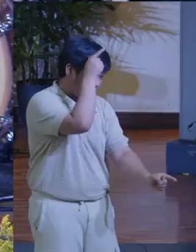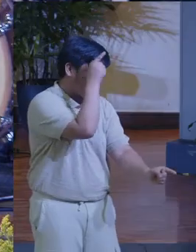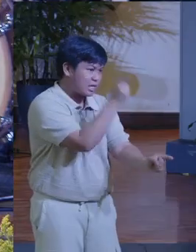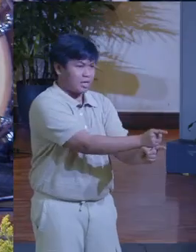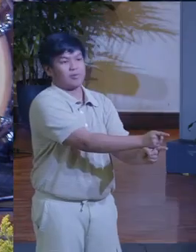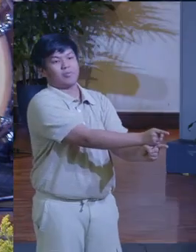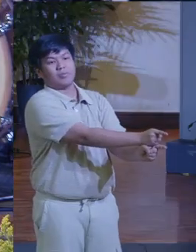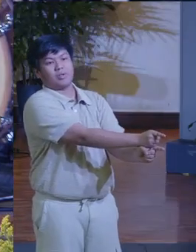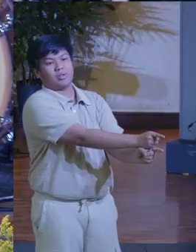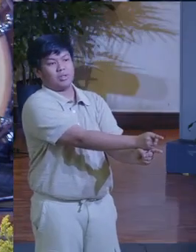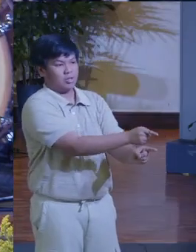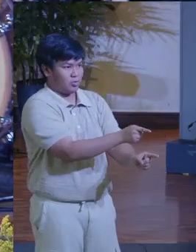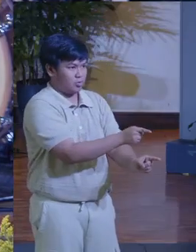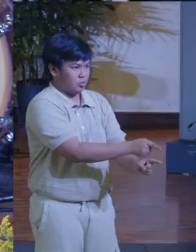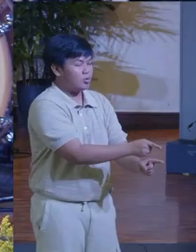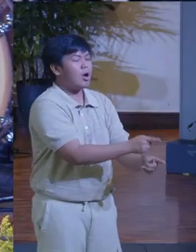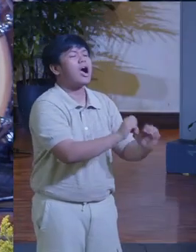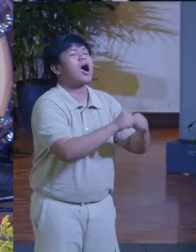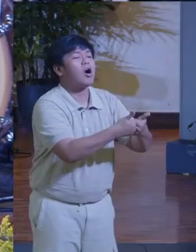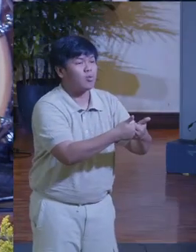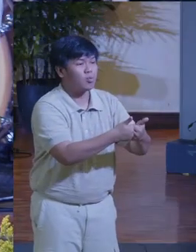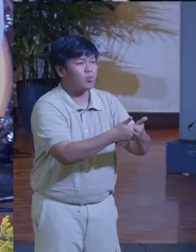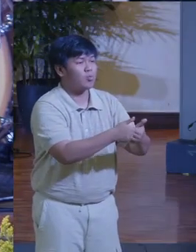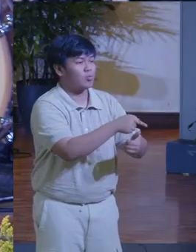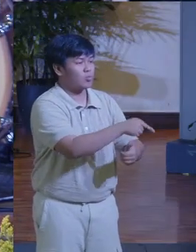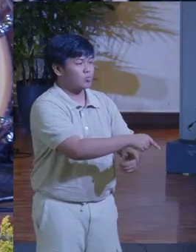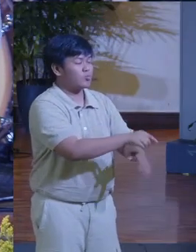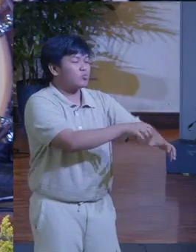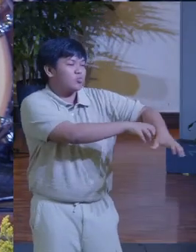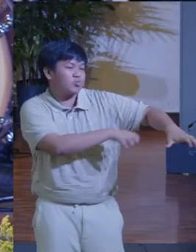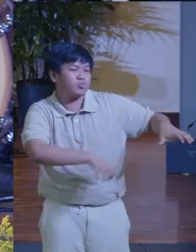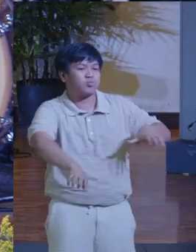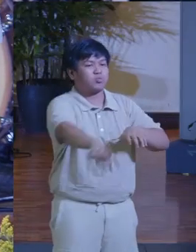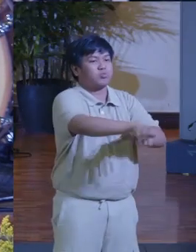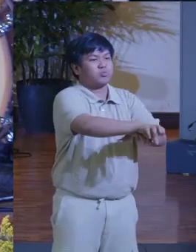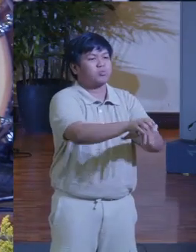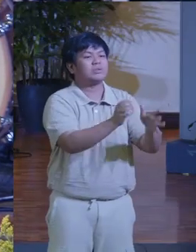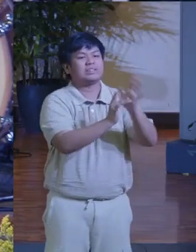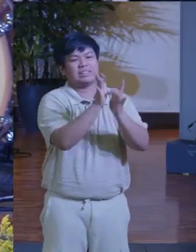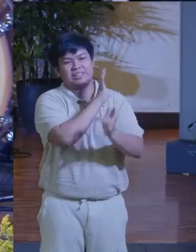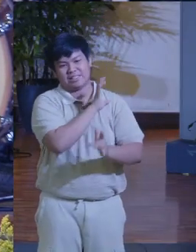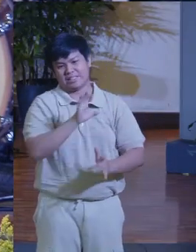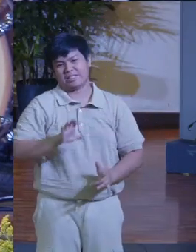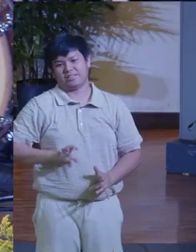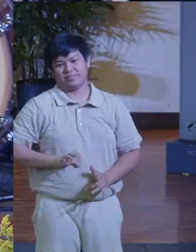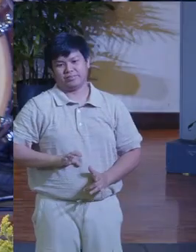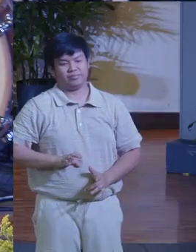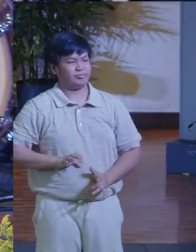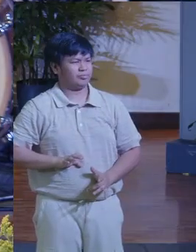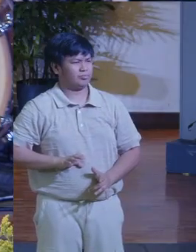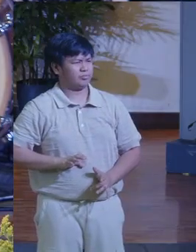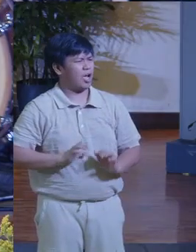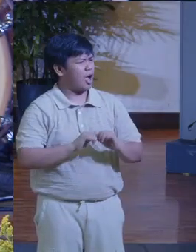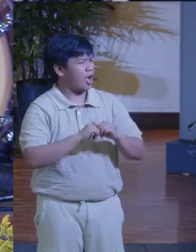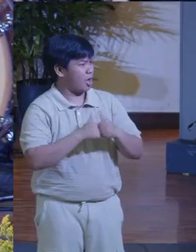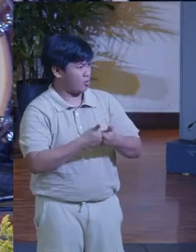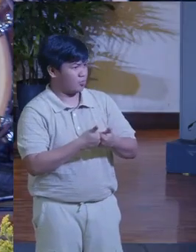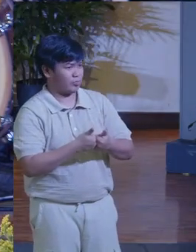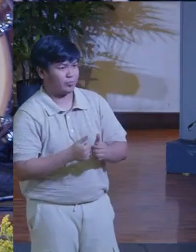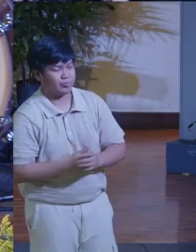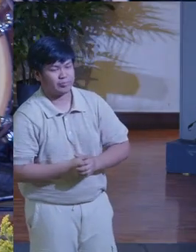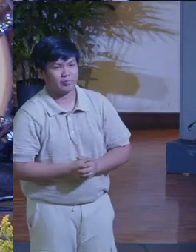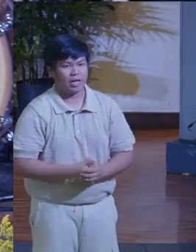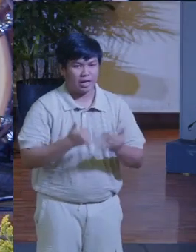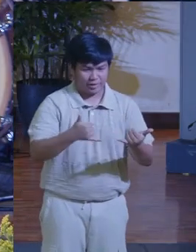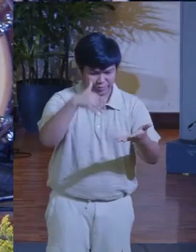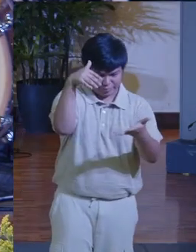in Jesus Christ. Lilinawin po natin yan mamaya. So ang unang punto ng ating